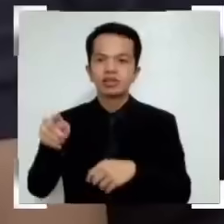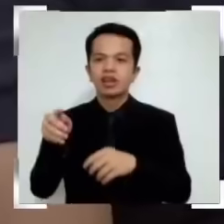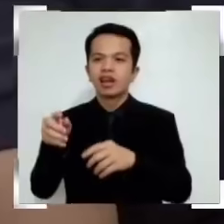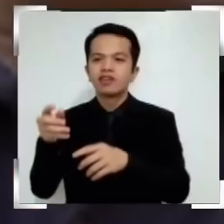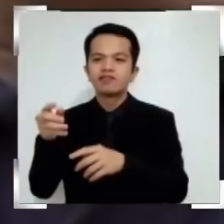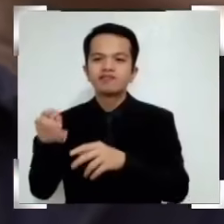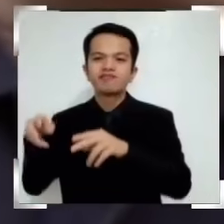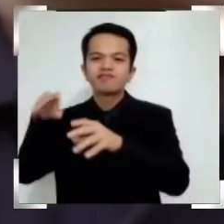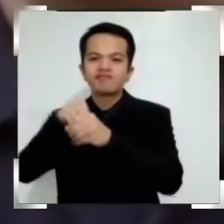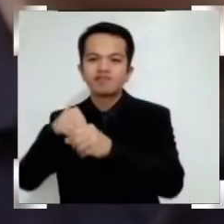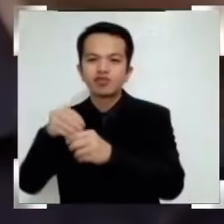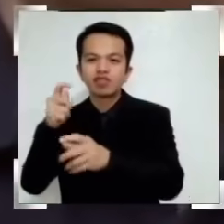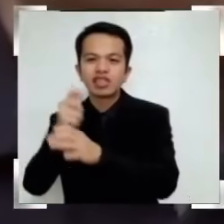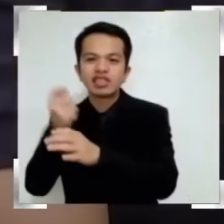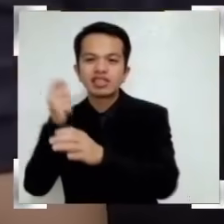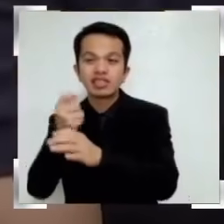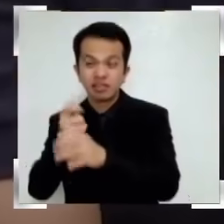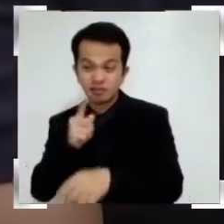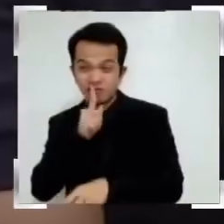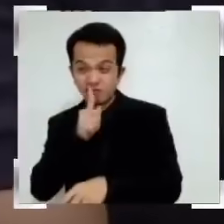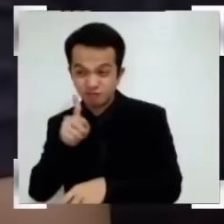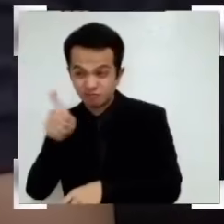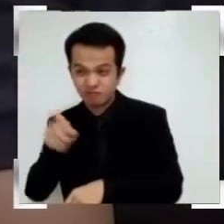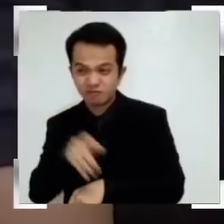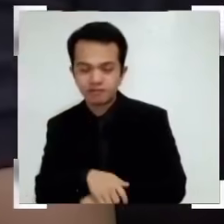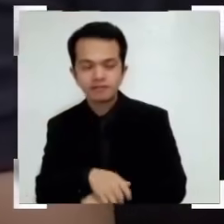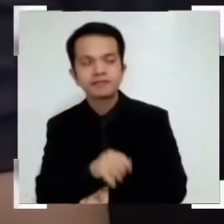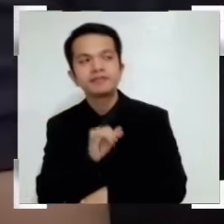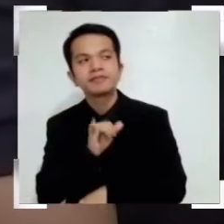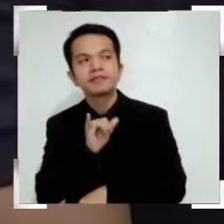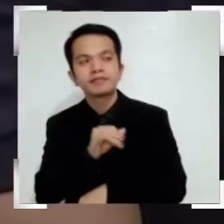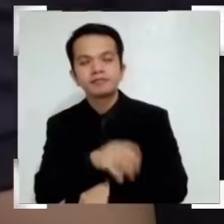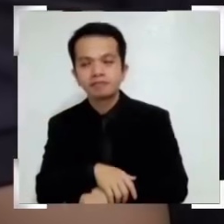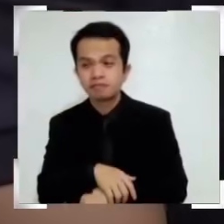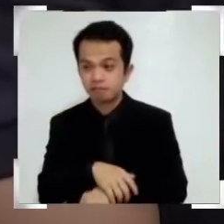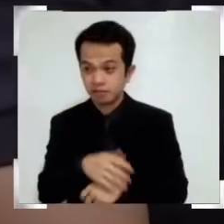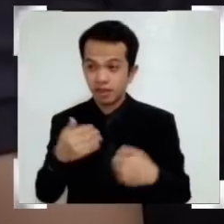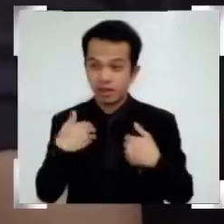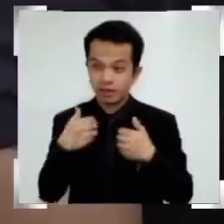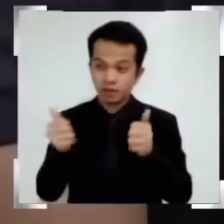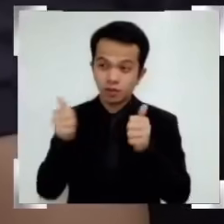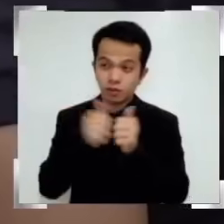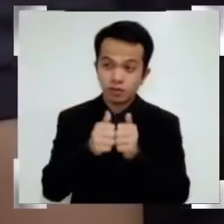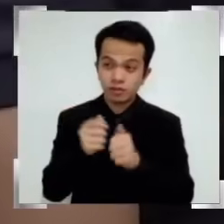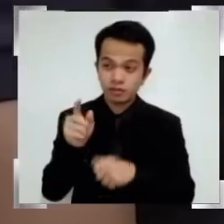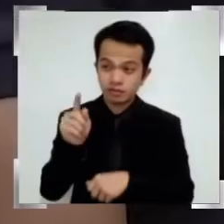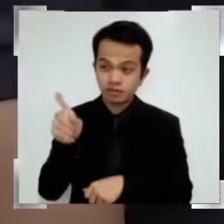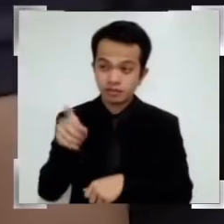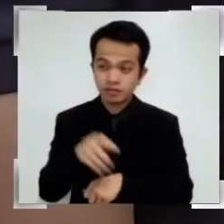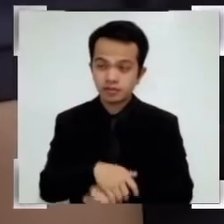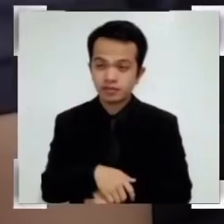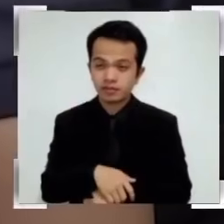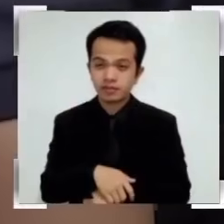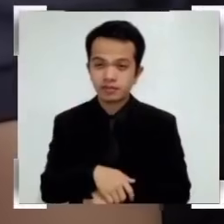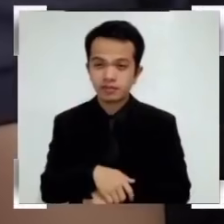ba ito, sir? Opo. Meron ka bang kasama na nagturo nun? O ikaw lang nakaisip